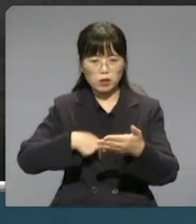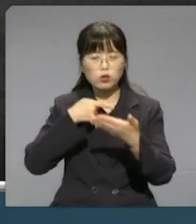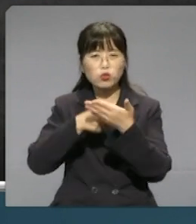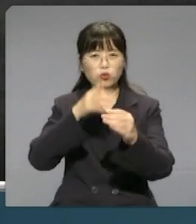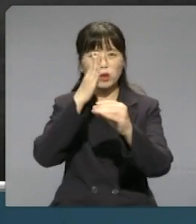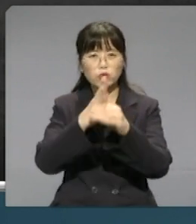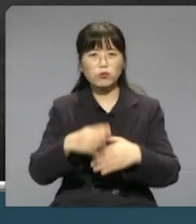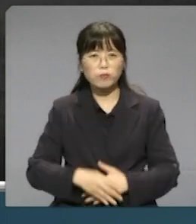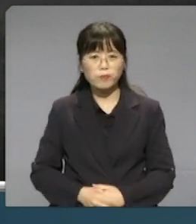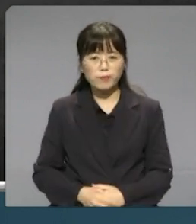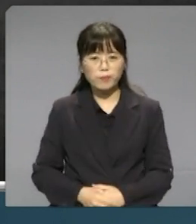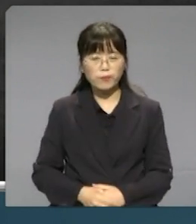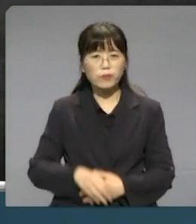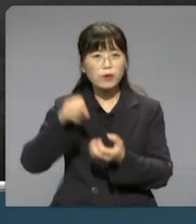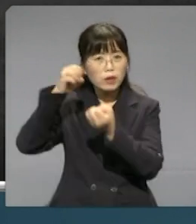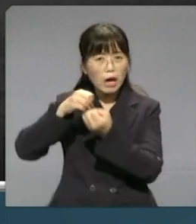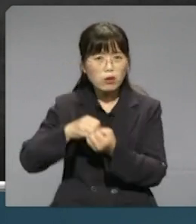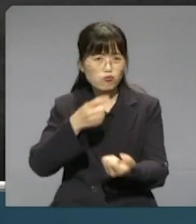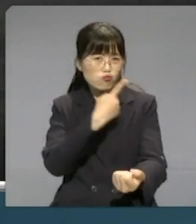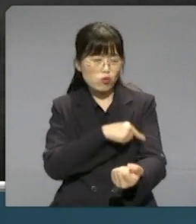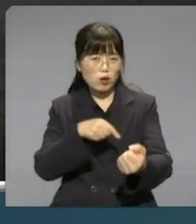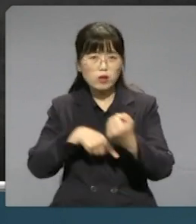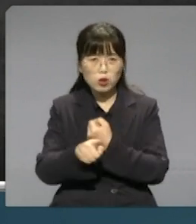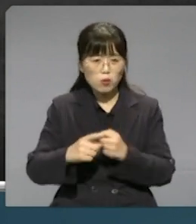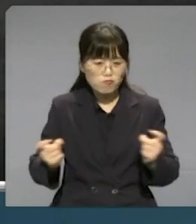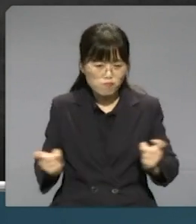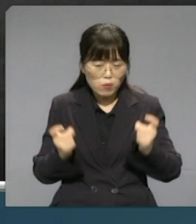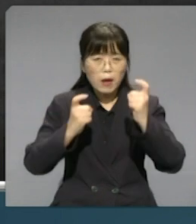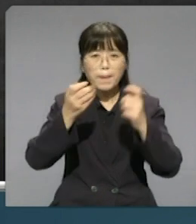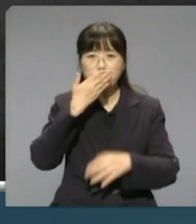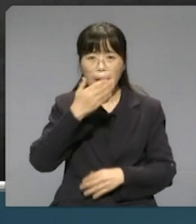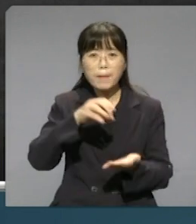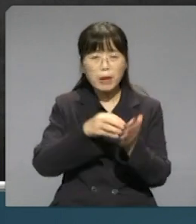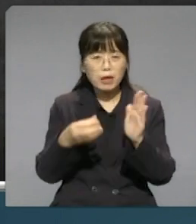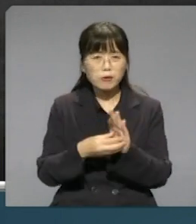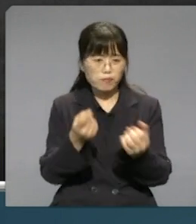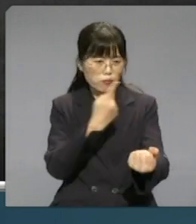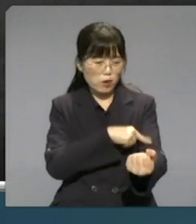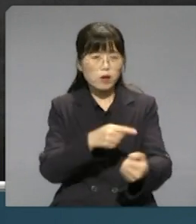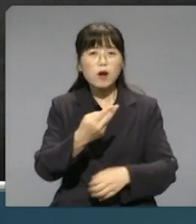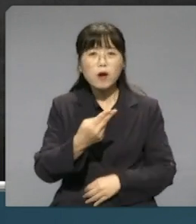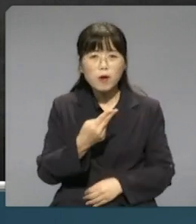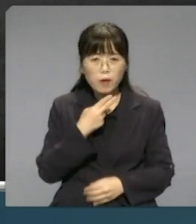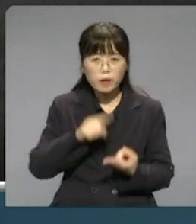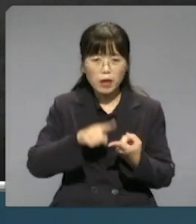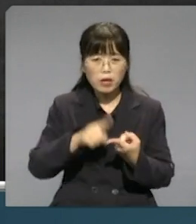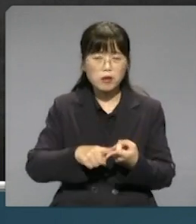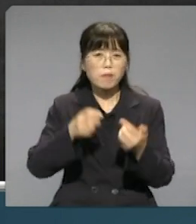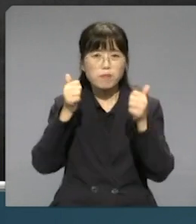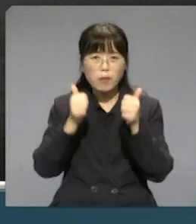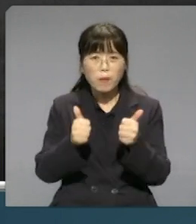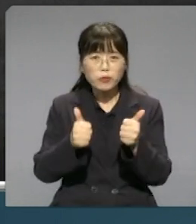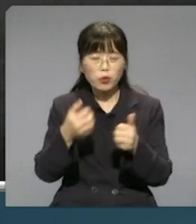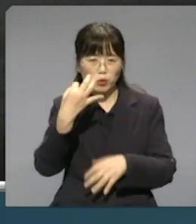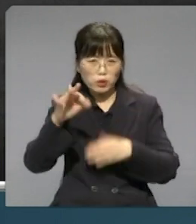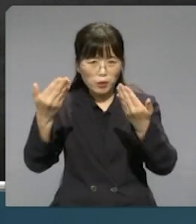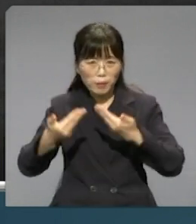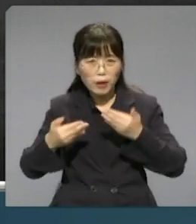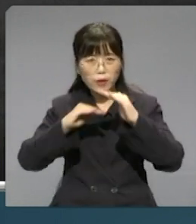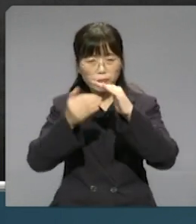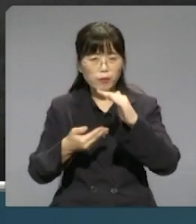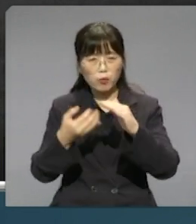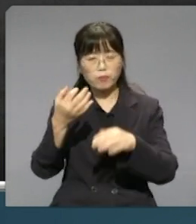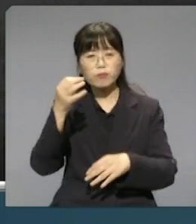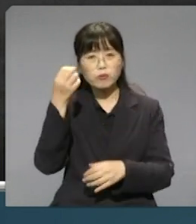주장입니다. 상속 결격 사유 두고 법적 분쟁이 생길 수 있는 만큼 자격이 없음을 법적으로 인정받자는 법무부안